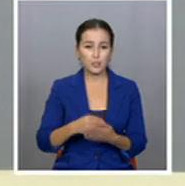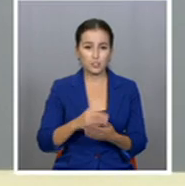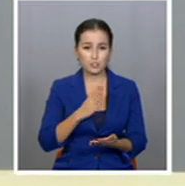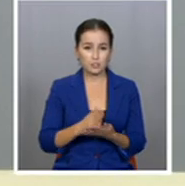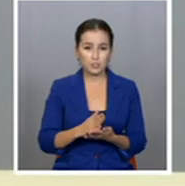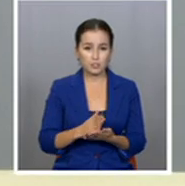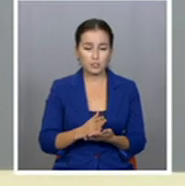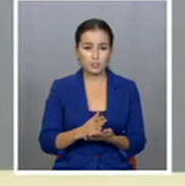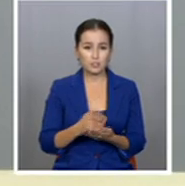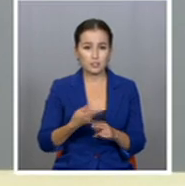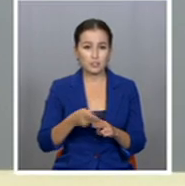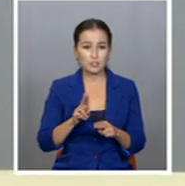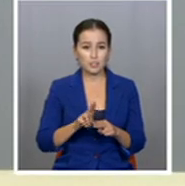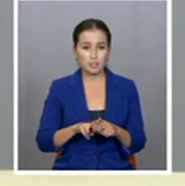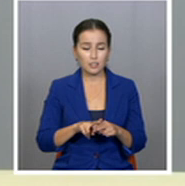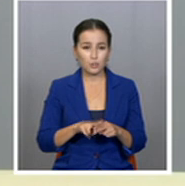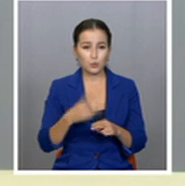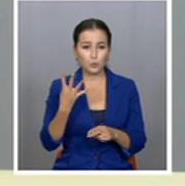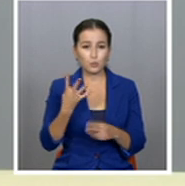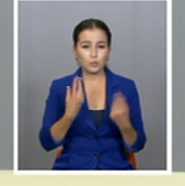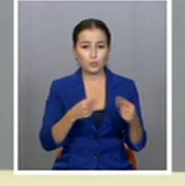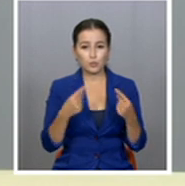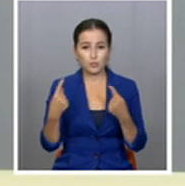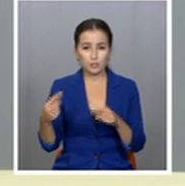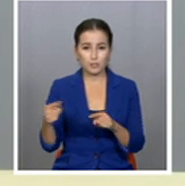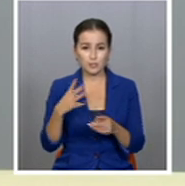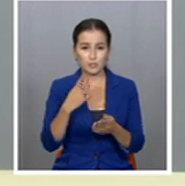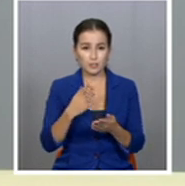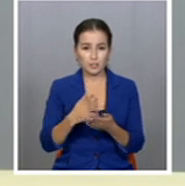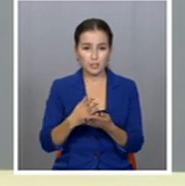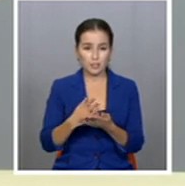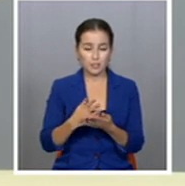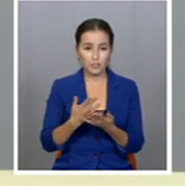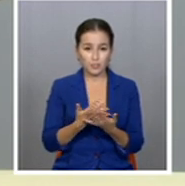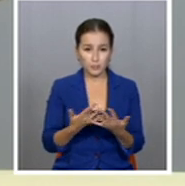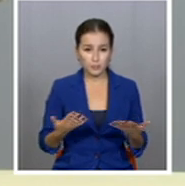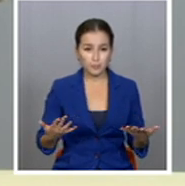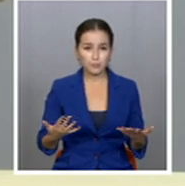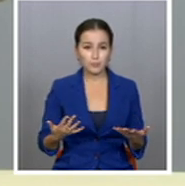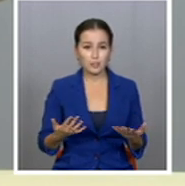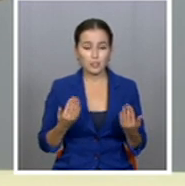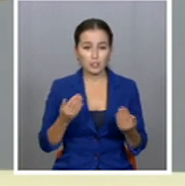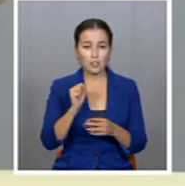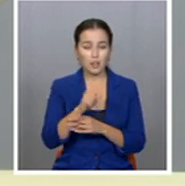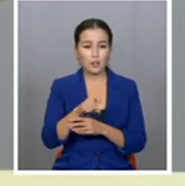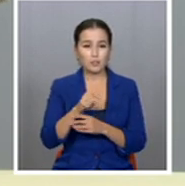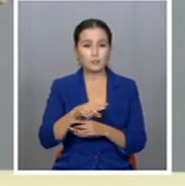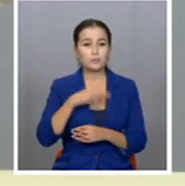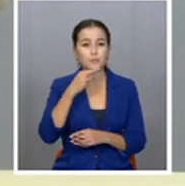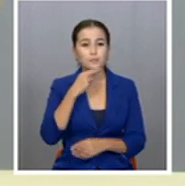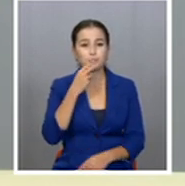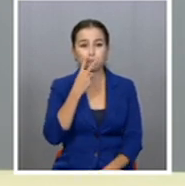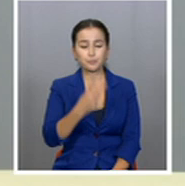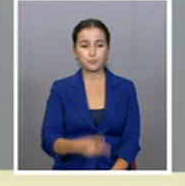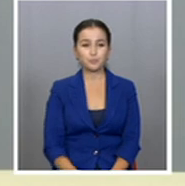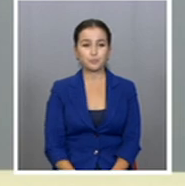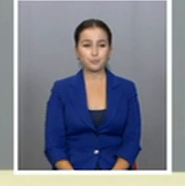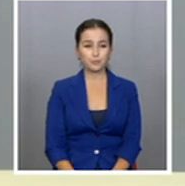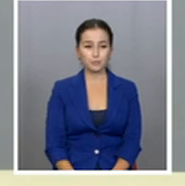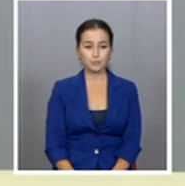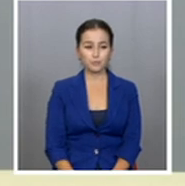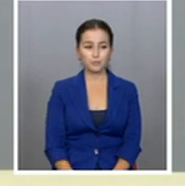Міне нарықтық жүйенің төрт түрінде қарастырдық. Ендеше тапсырмаға назар аударыңыздар.